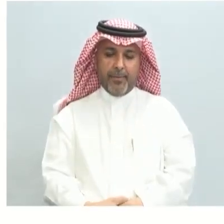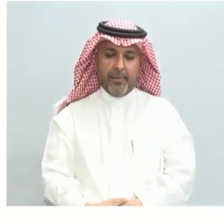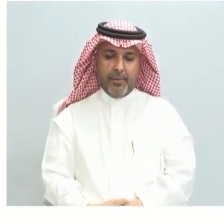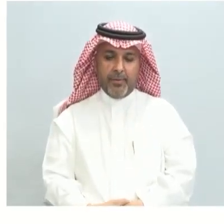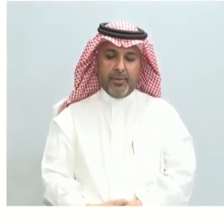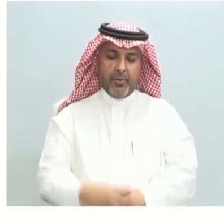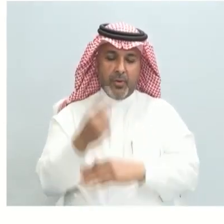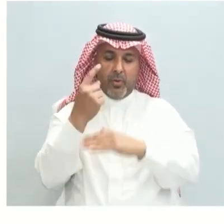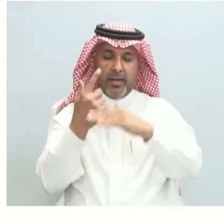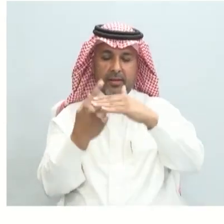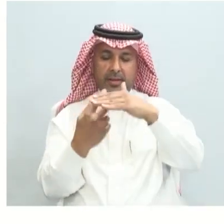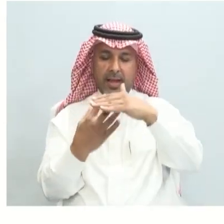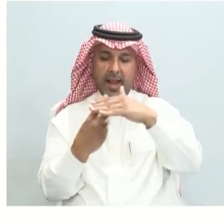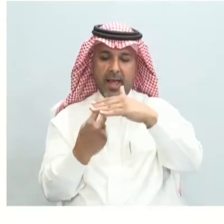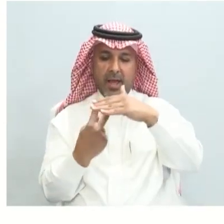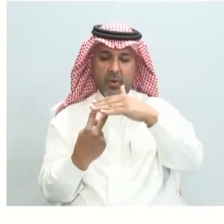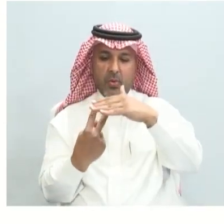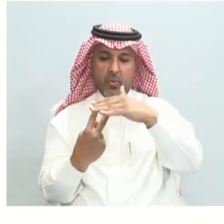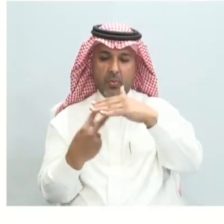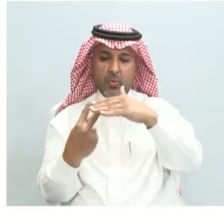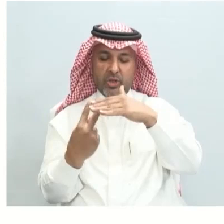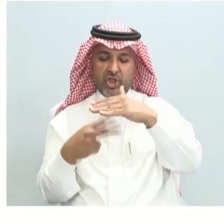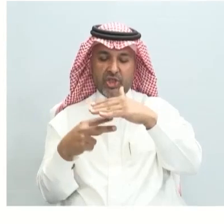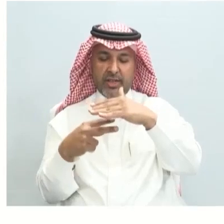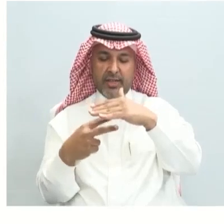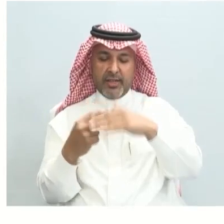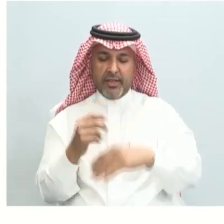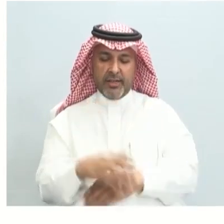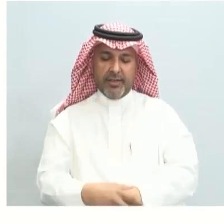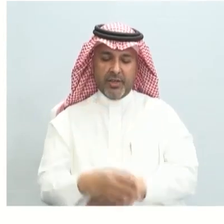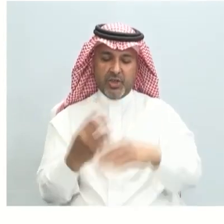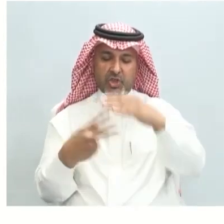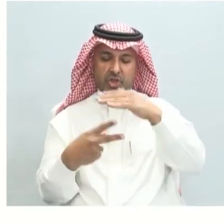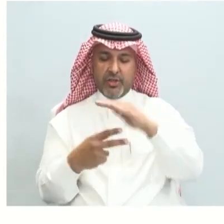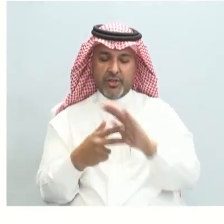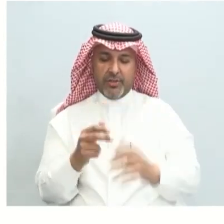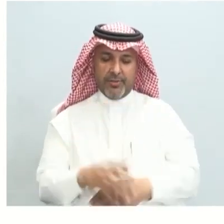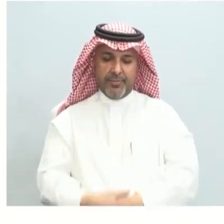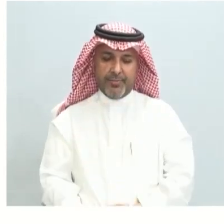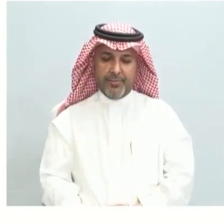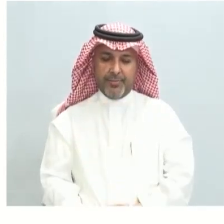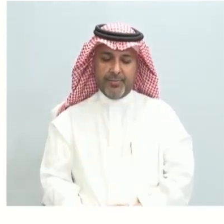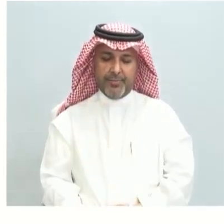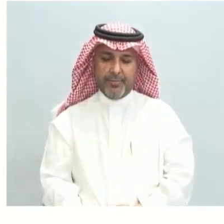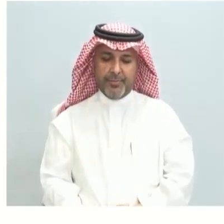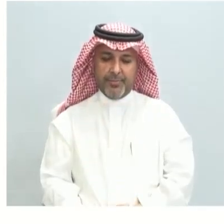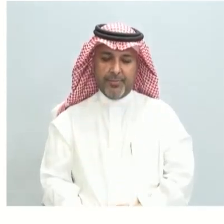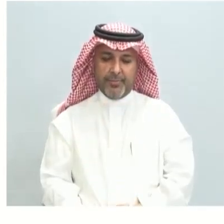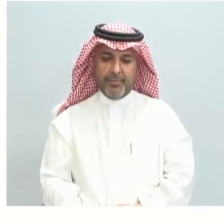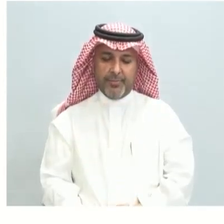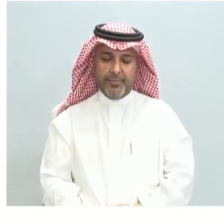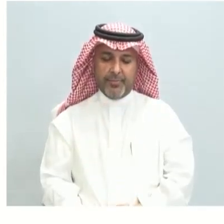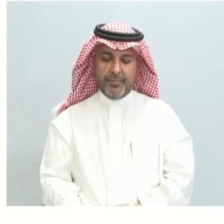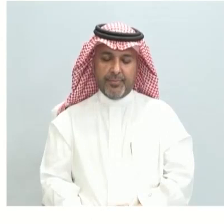يساوي واحد على التردد، صح ولا لا؟ وبالتالي بقول واحد على 20 اللي هي بتصير عبارة عن